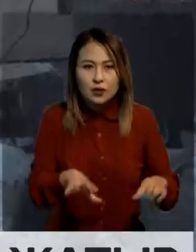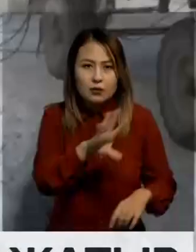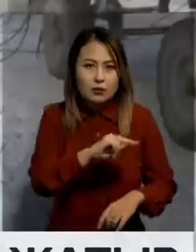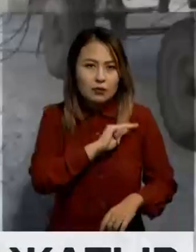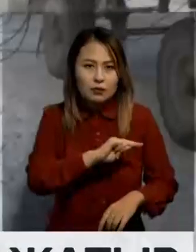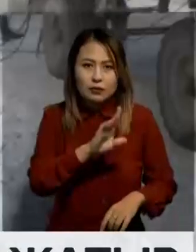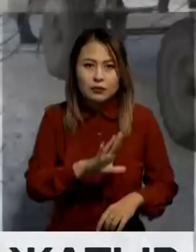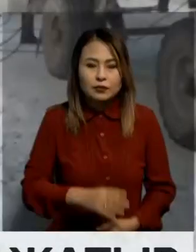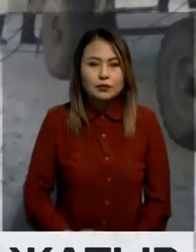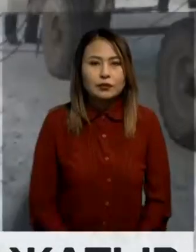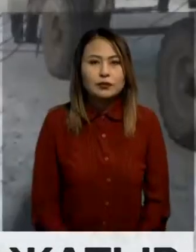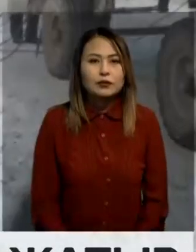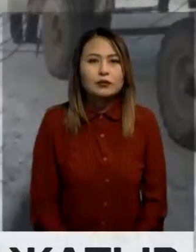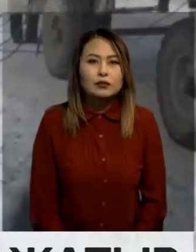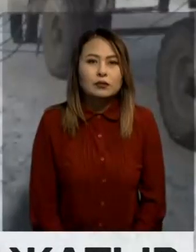шыққан.